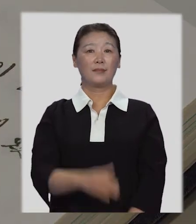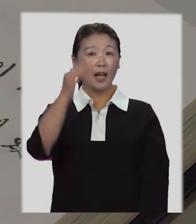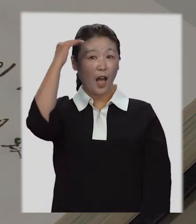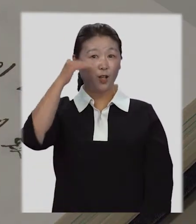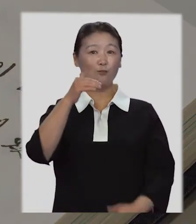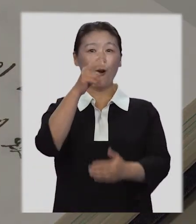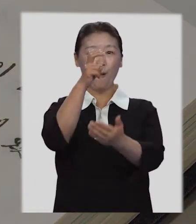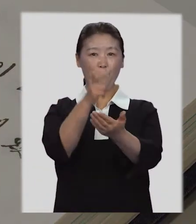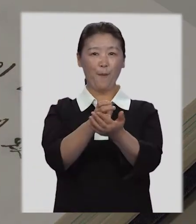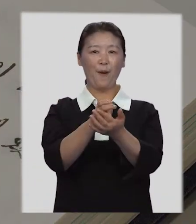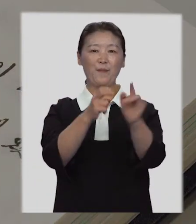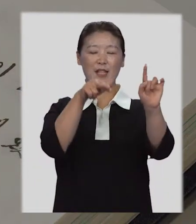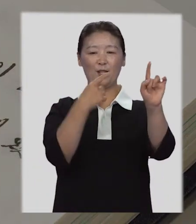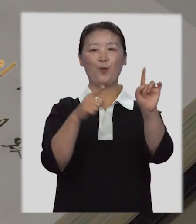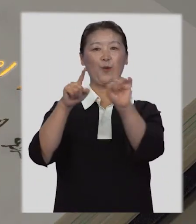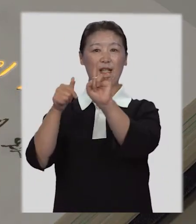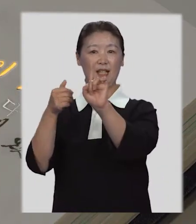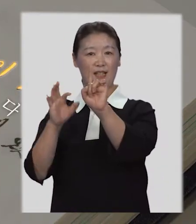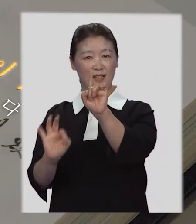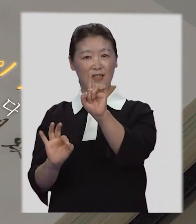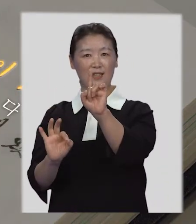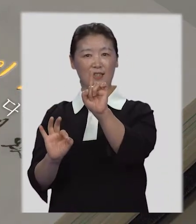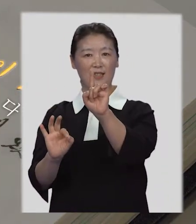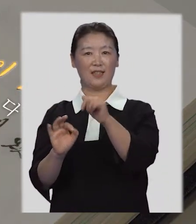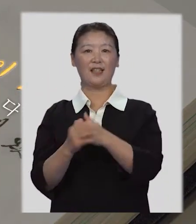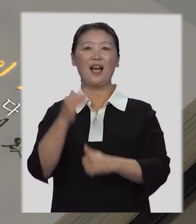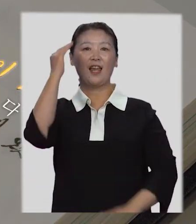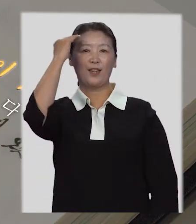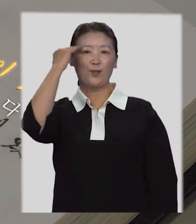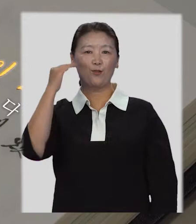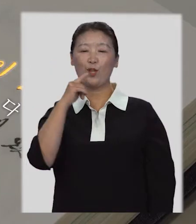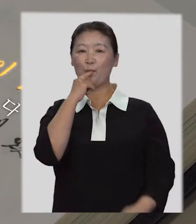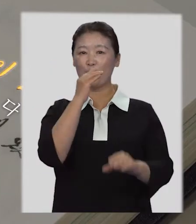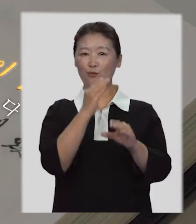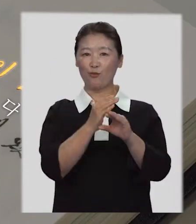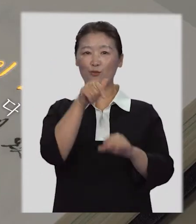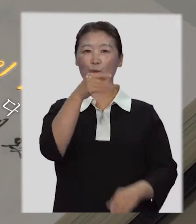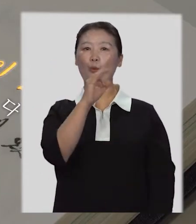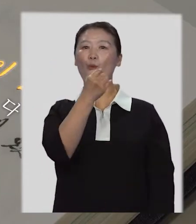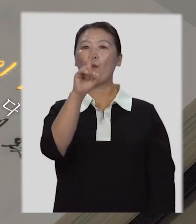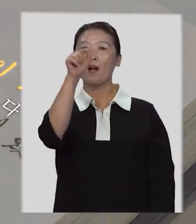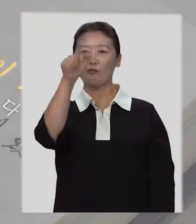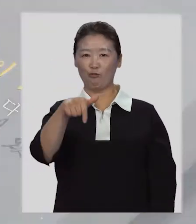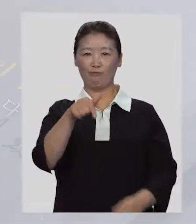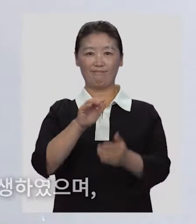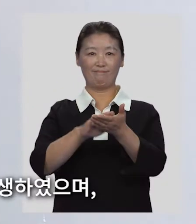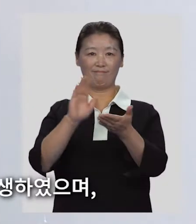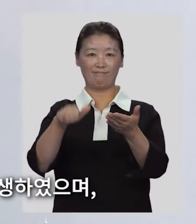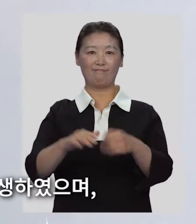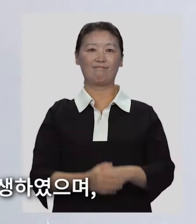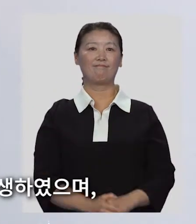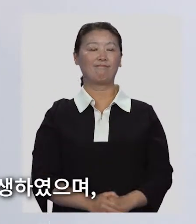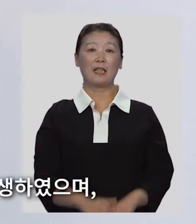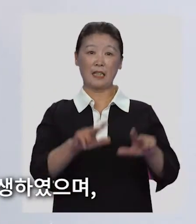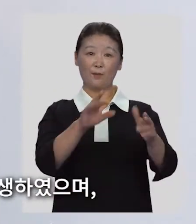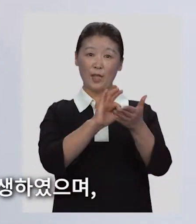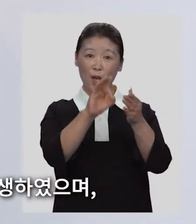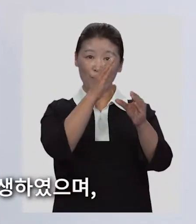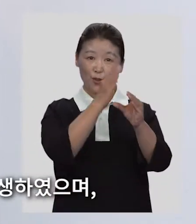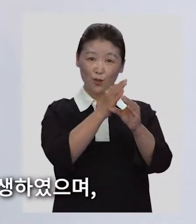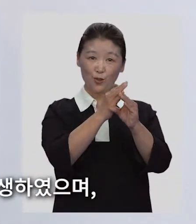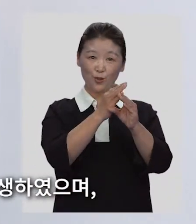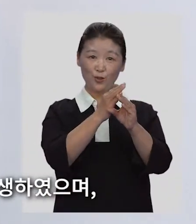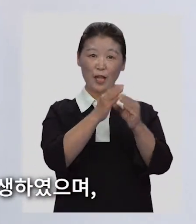대한민국 헌법 제1조 제1항 대한민국은 민주공화국이다. 현행 헌법인